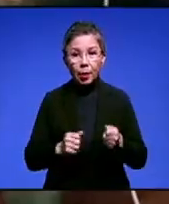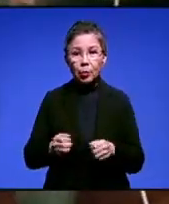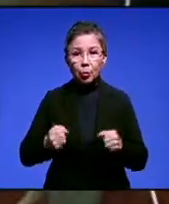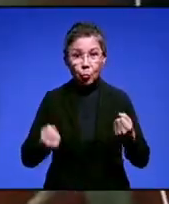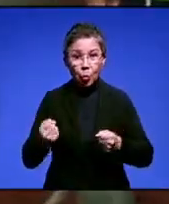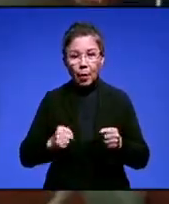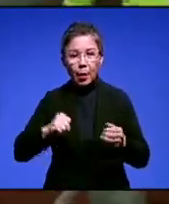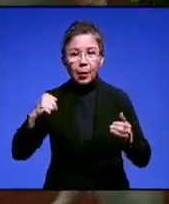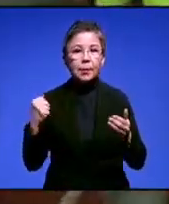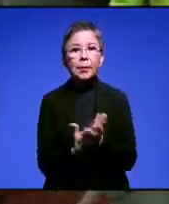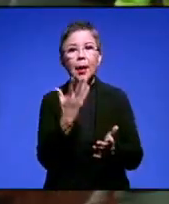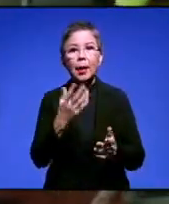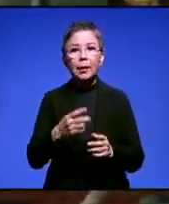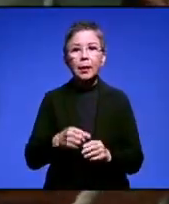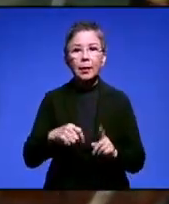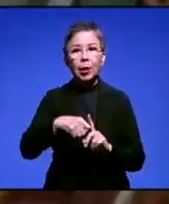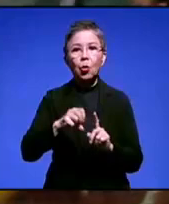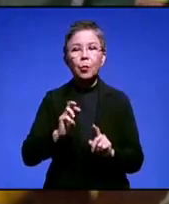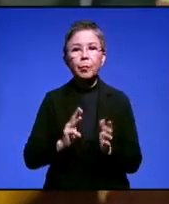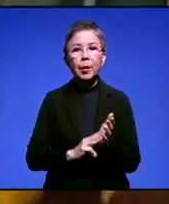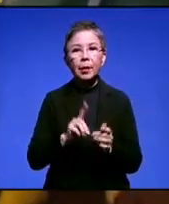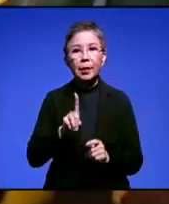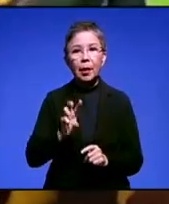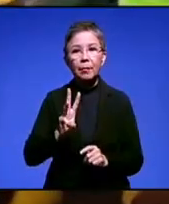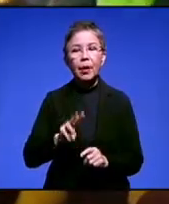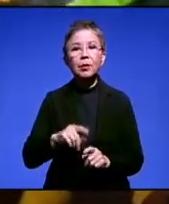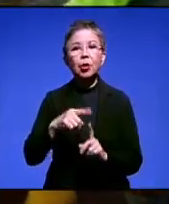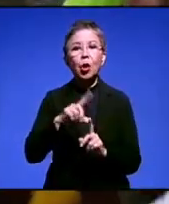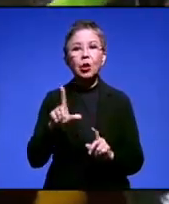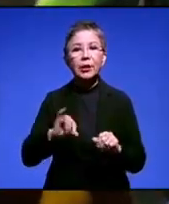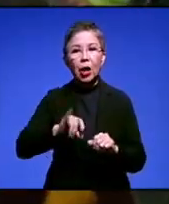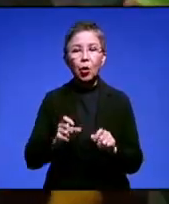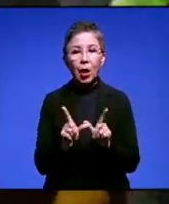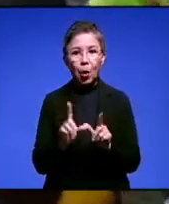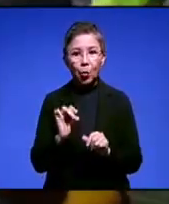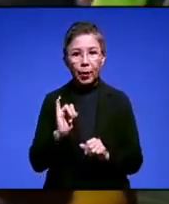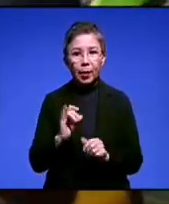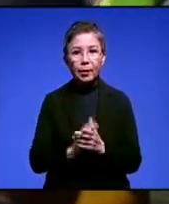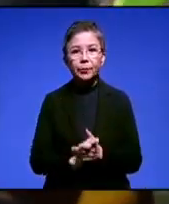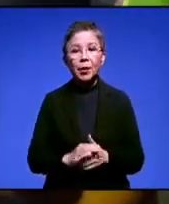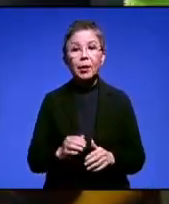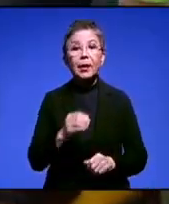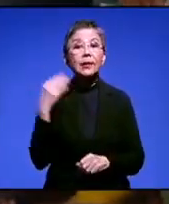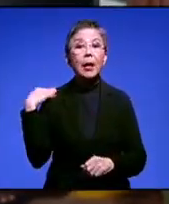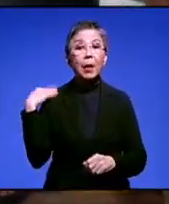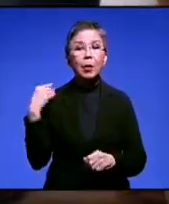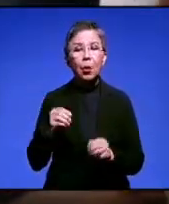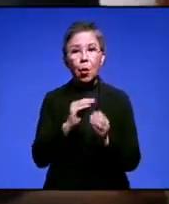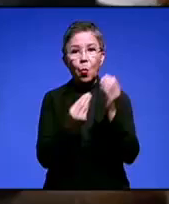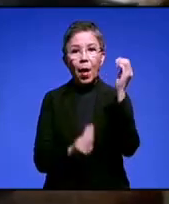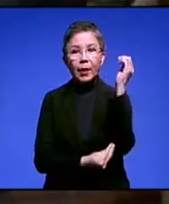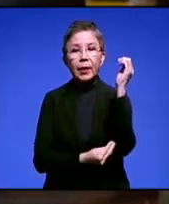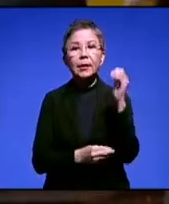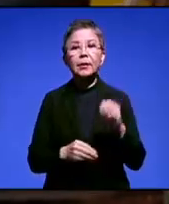dikendarainya mengalami kecelakaan di Km 13 Tol Jagorawi semasa karirnya almarhum menjabat keep wakil